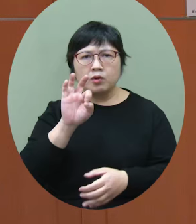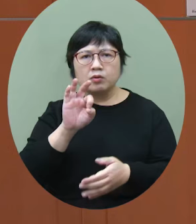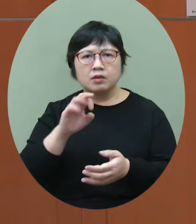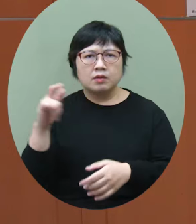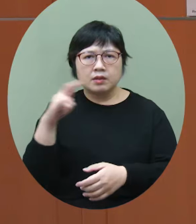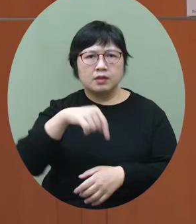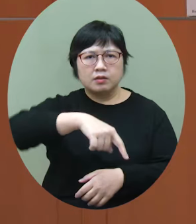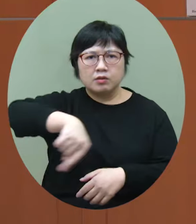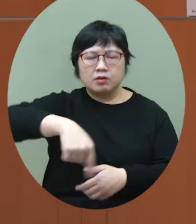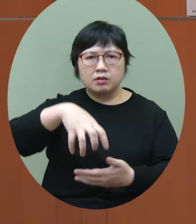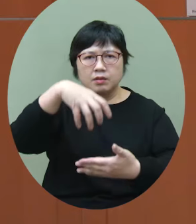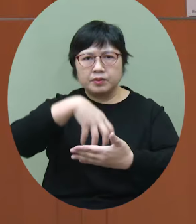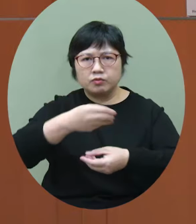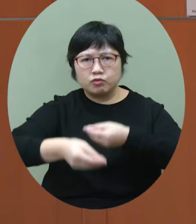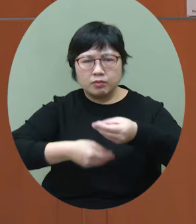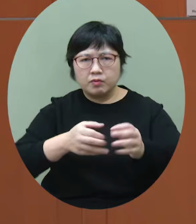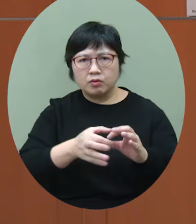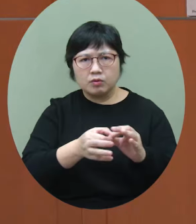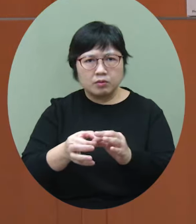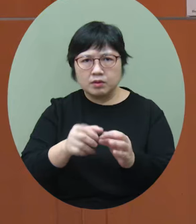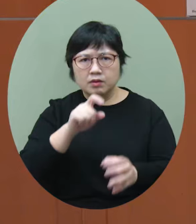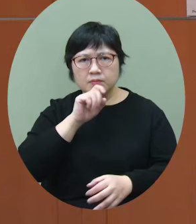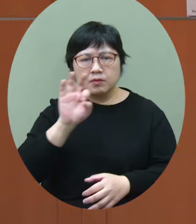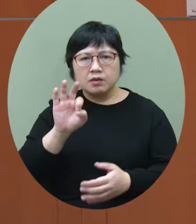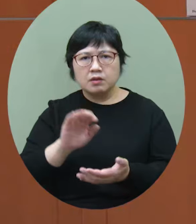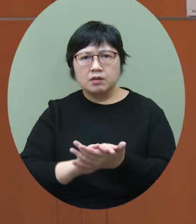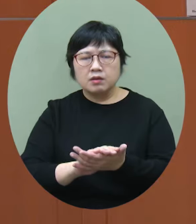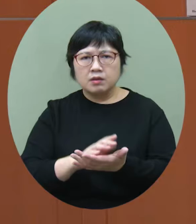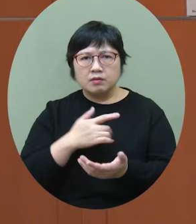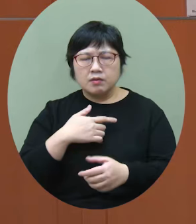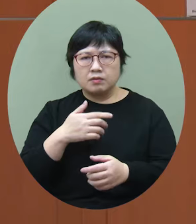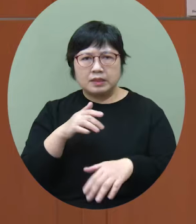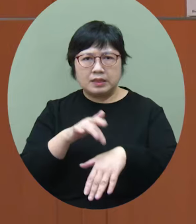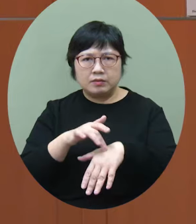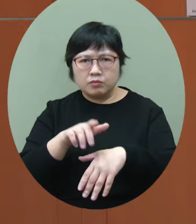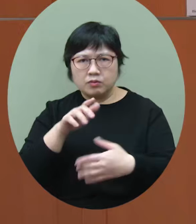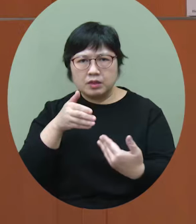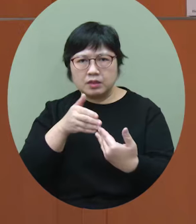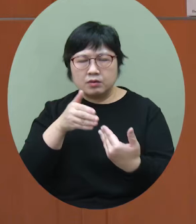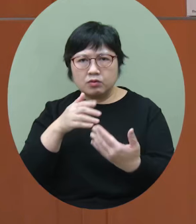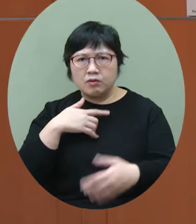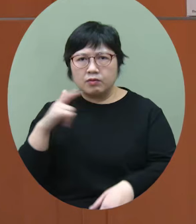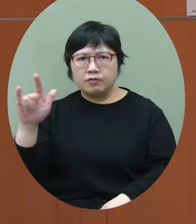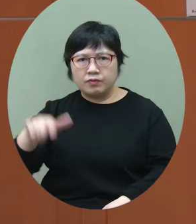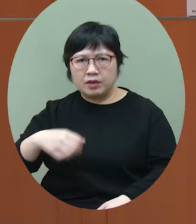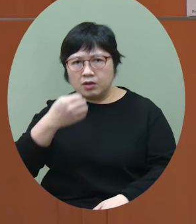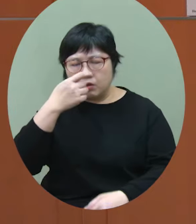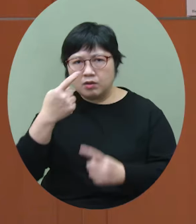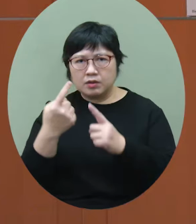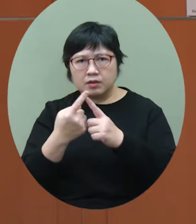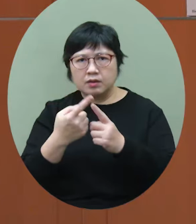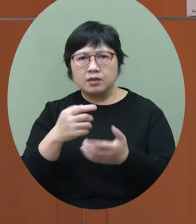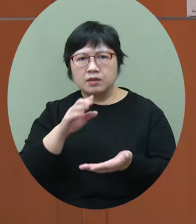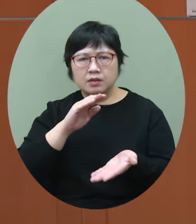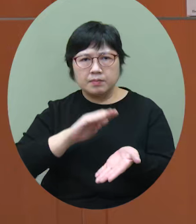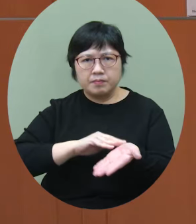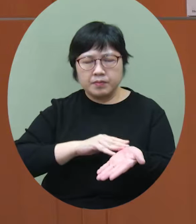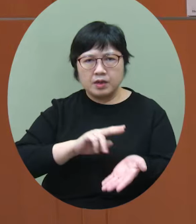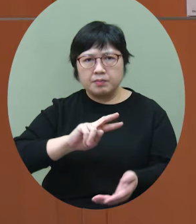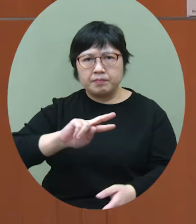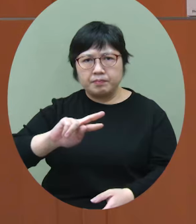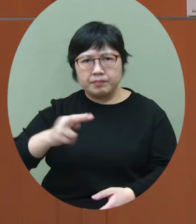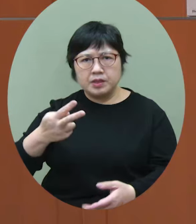傳播鏈咧？有冇接觸過一啲抵港者？同埋有冇分析過有冇即係 carry 一啲變種病毒嘅基